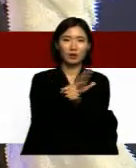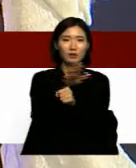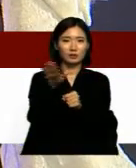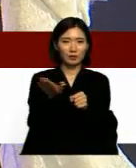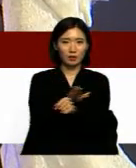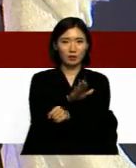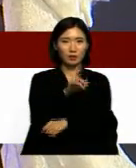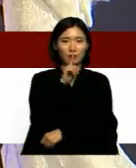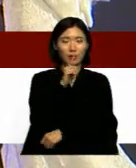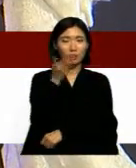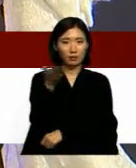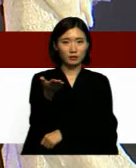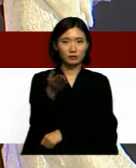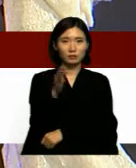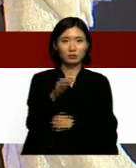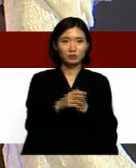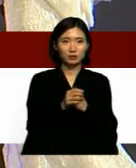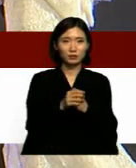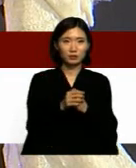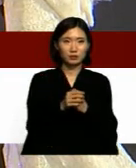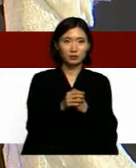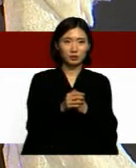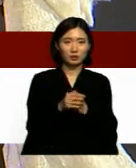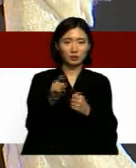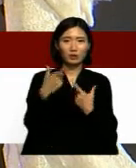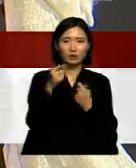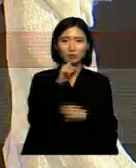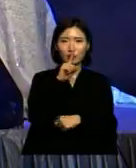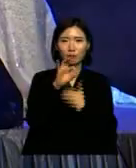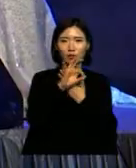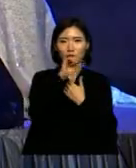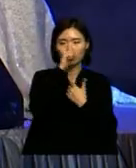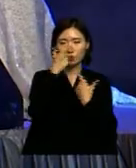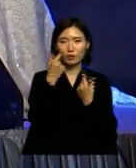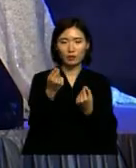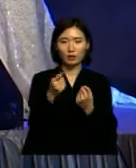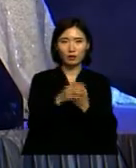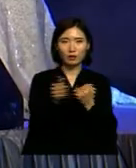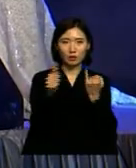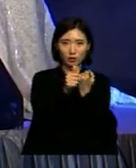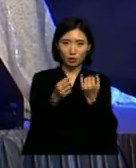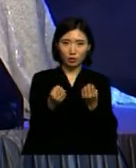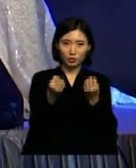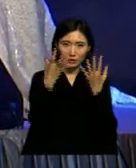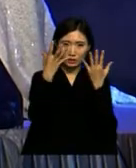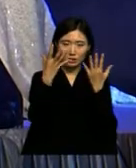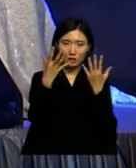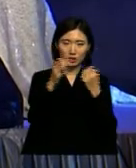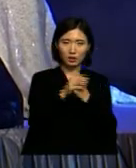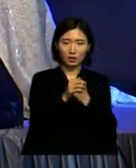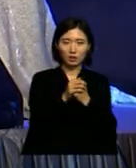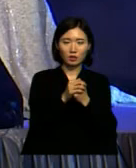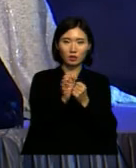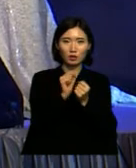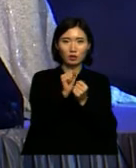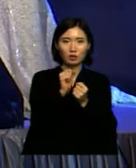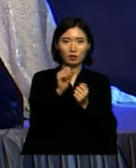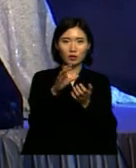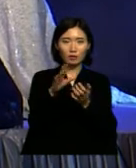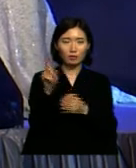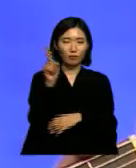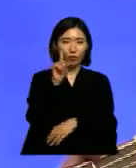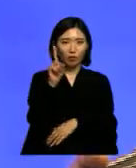사랑해, 당신을 사랑해, 이런 얘기하면 얼마나 좋을까요? 결혼식의 백미, 축가는 국내 유명